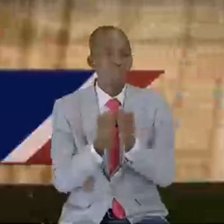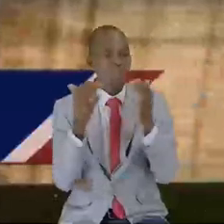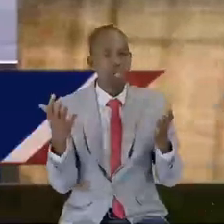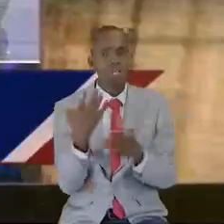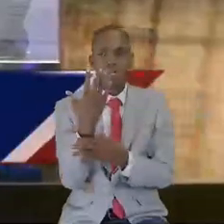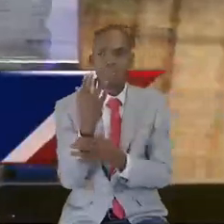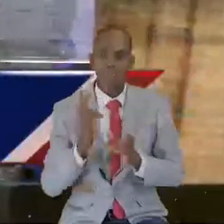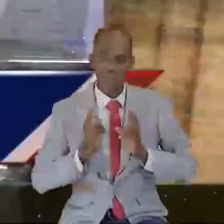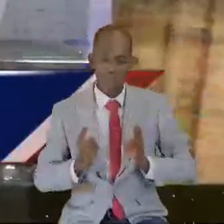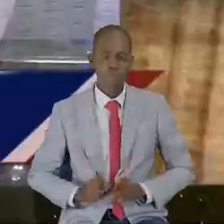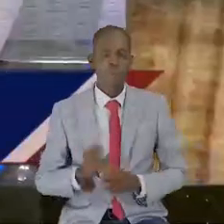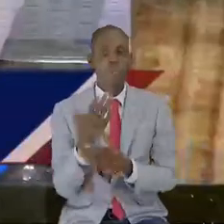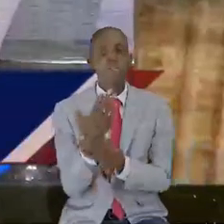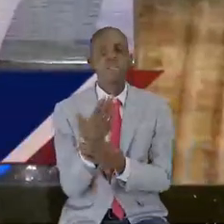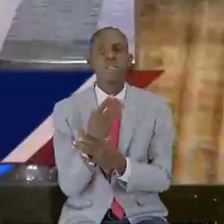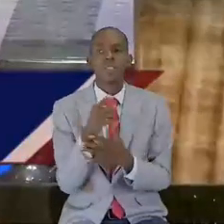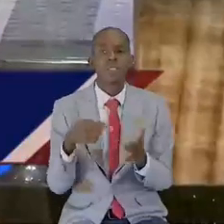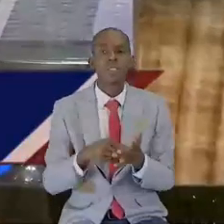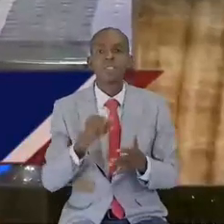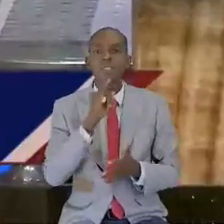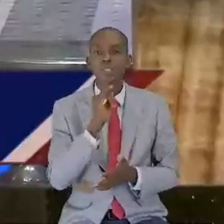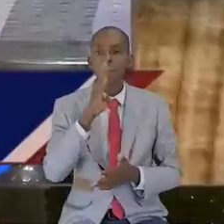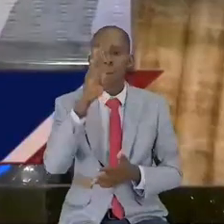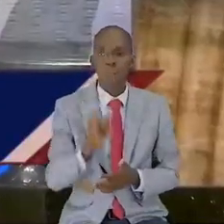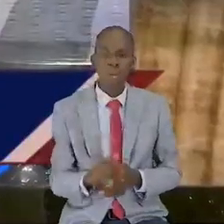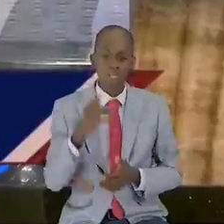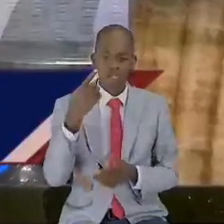Sans la main humaine, ce n'est pas